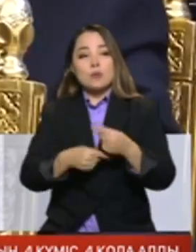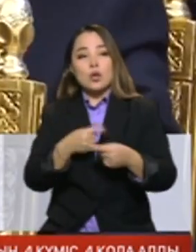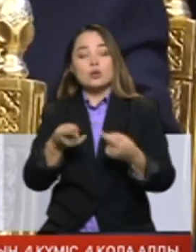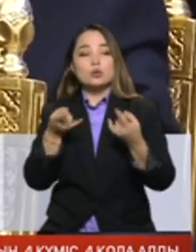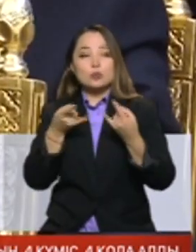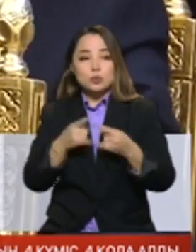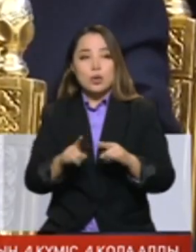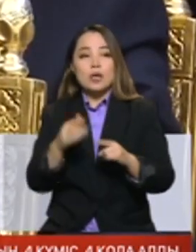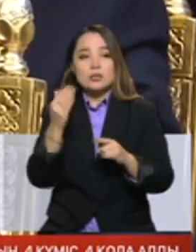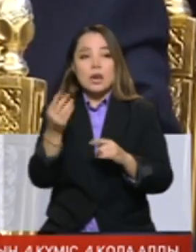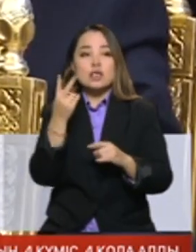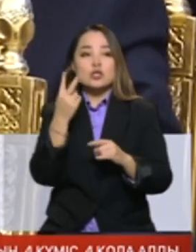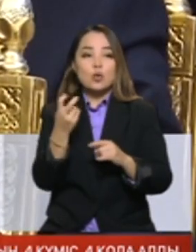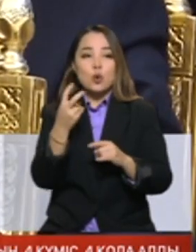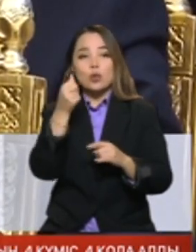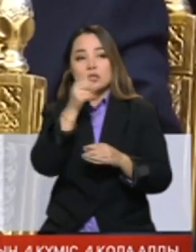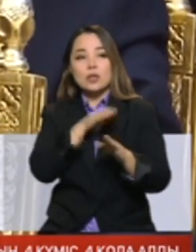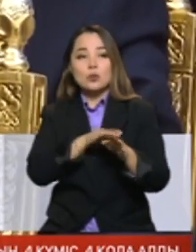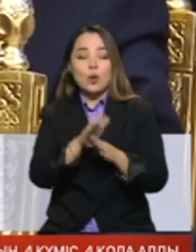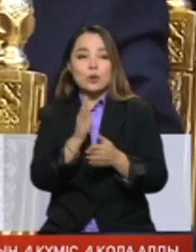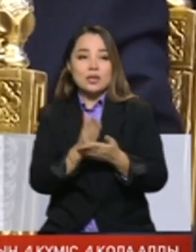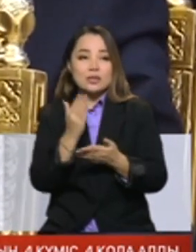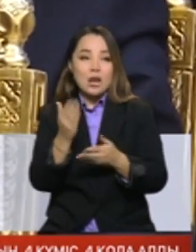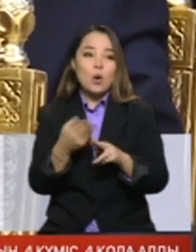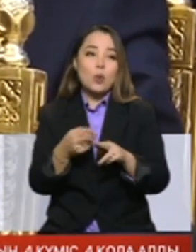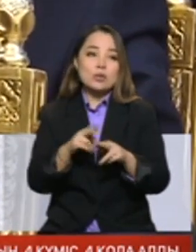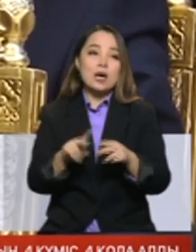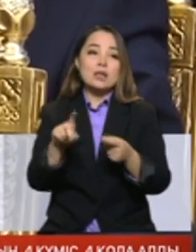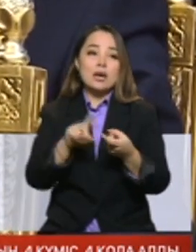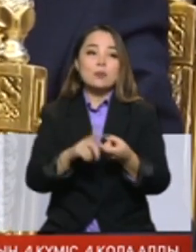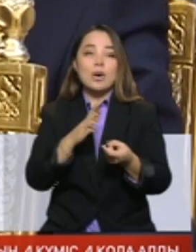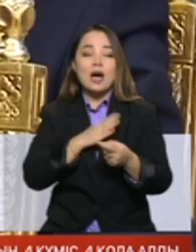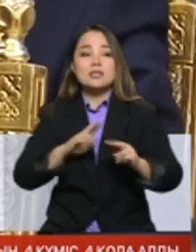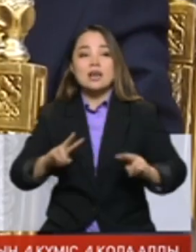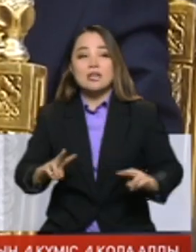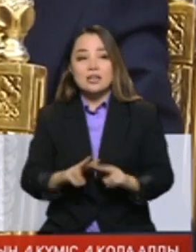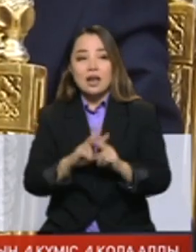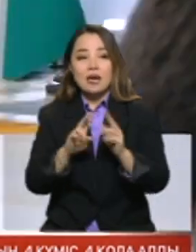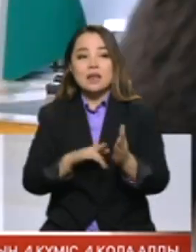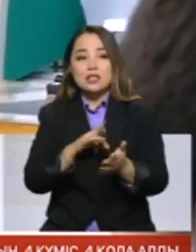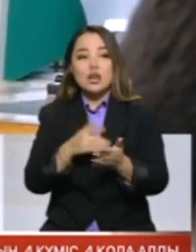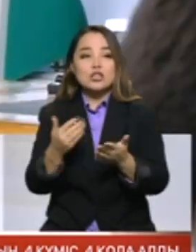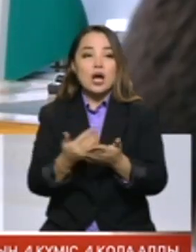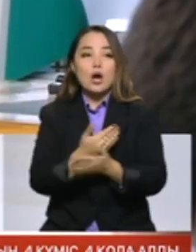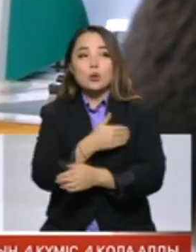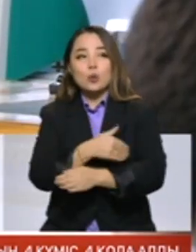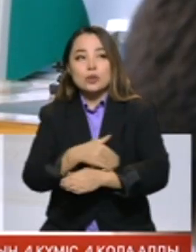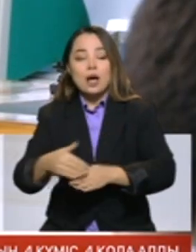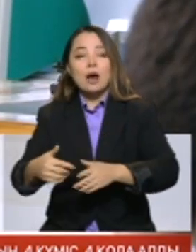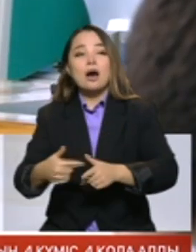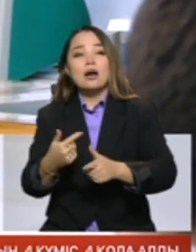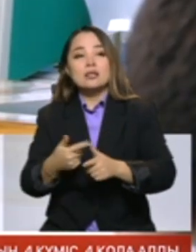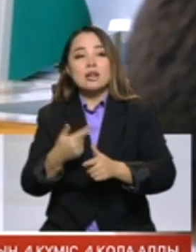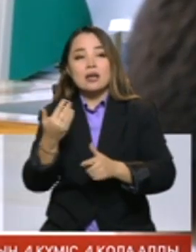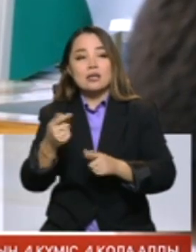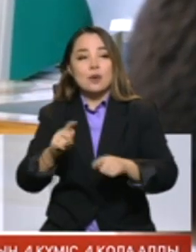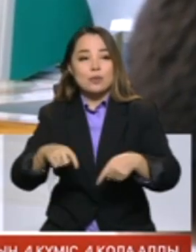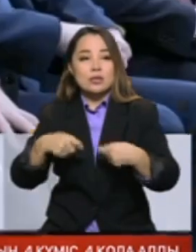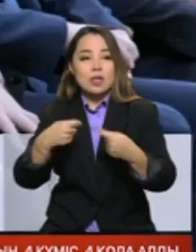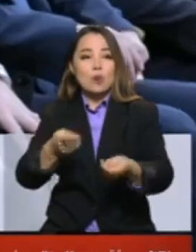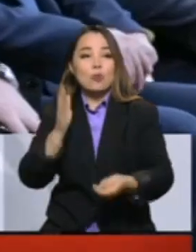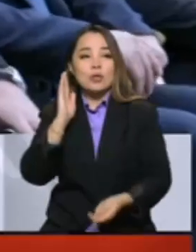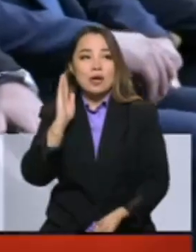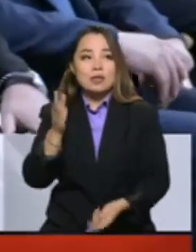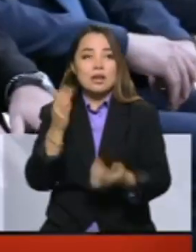туғанына 200 жыл толды. Осыған орай бүгін Астанада жаңа көшеге ақынның есімі